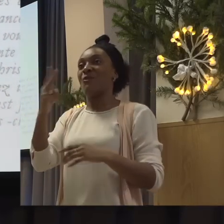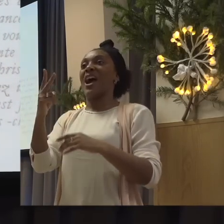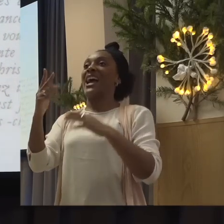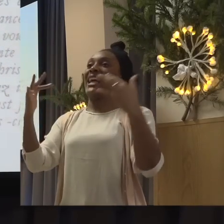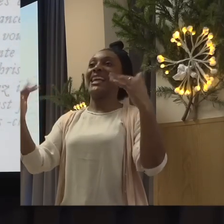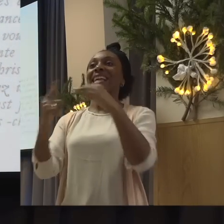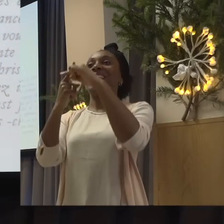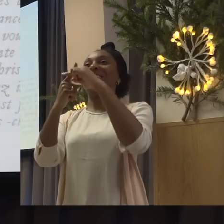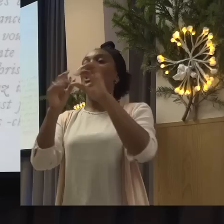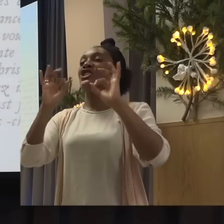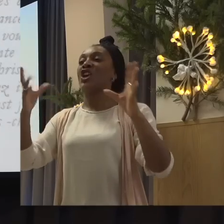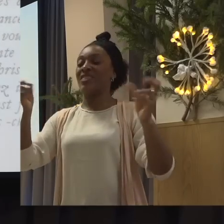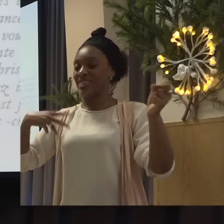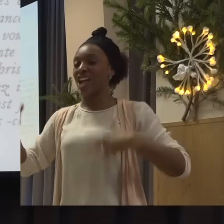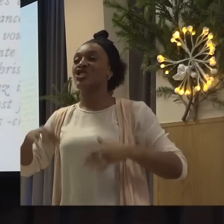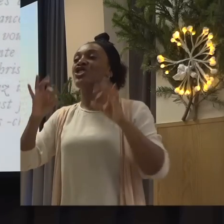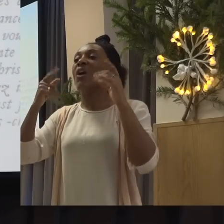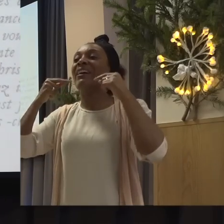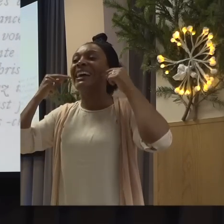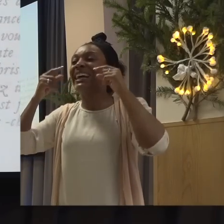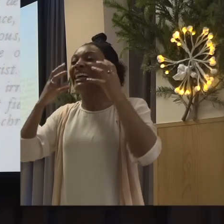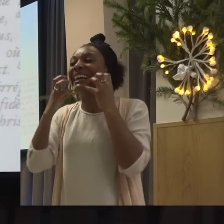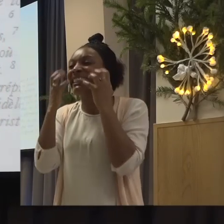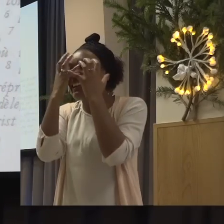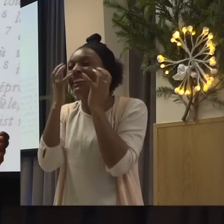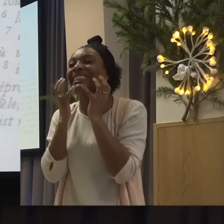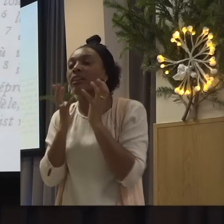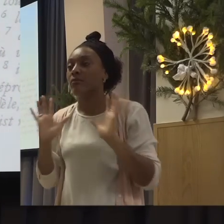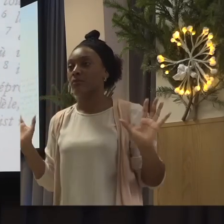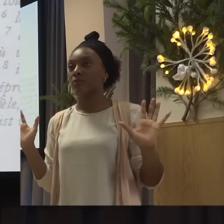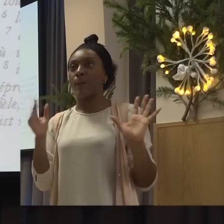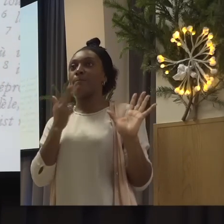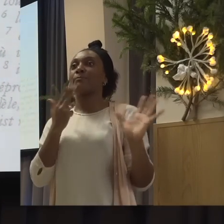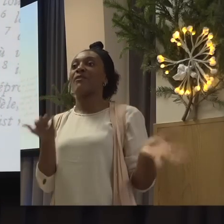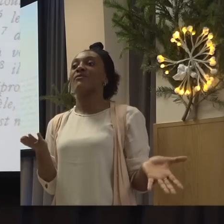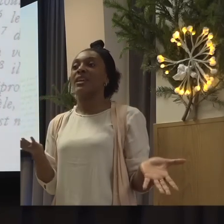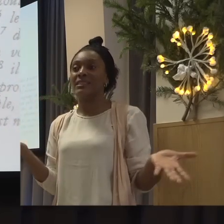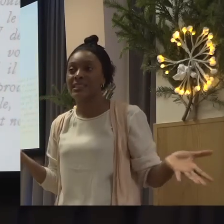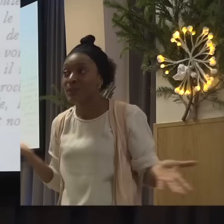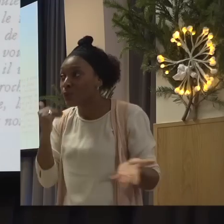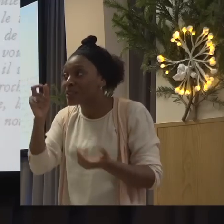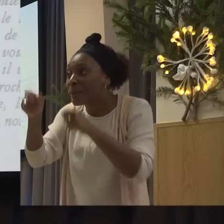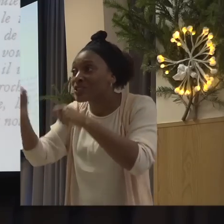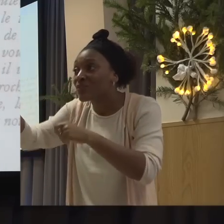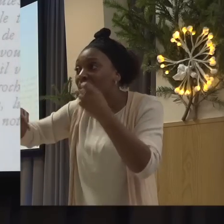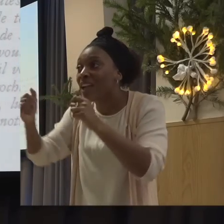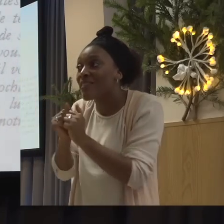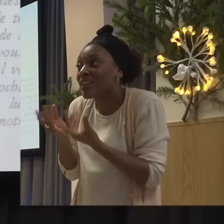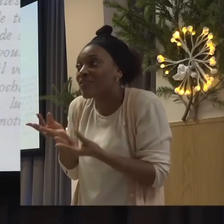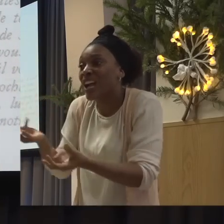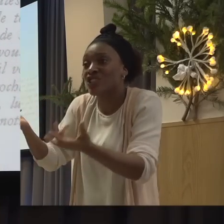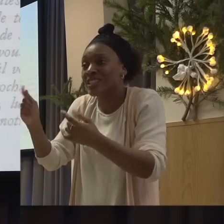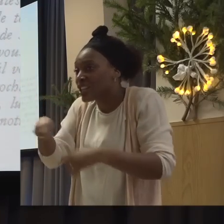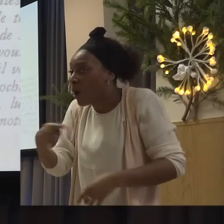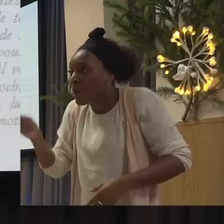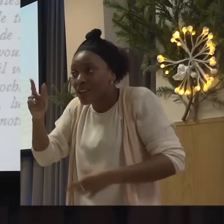encore rentré. L'Église n'est pas un corps abouti. Raison pour laquelle vous voyez les gens arriver avec leur fragilité, ils sont ce qu'ils sont. On